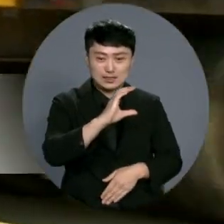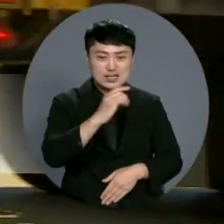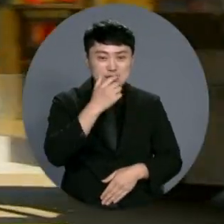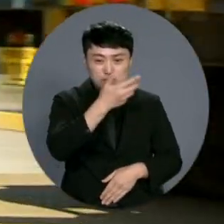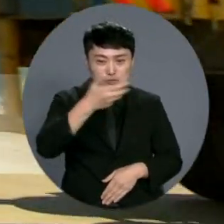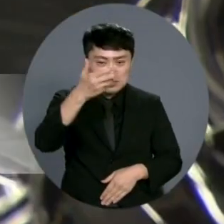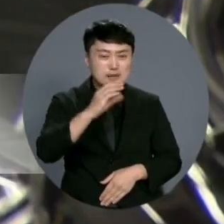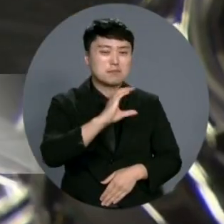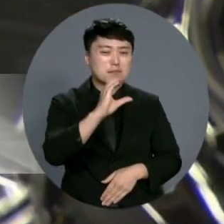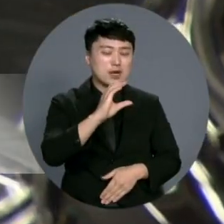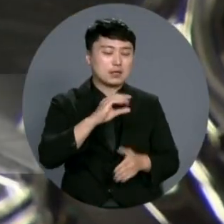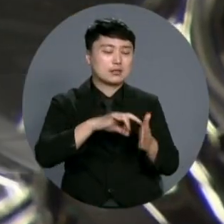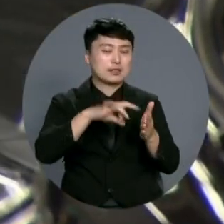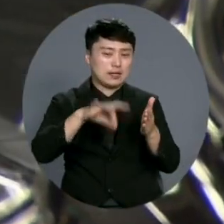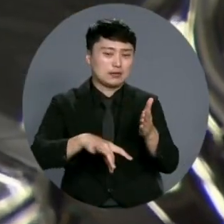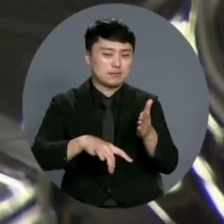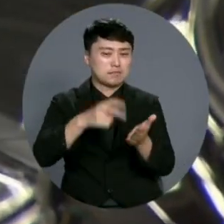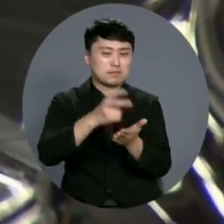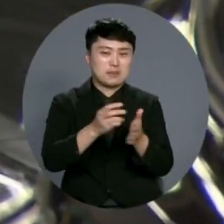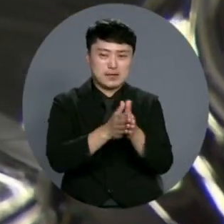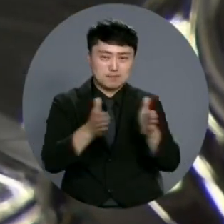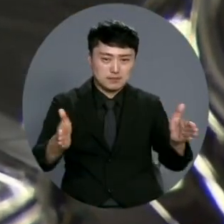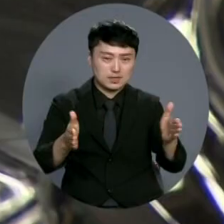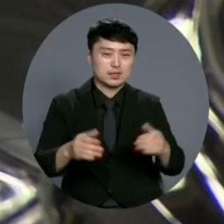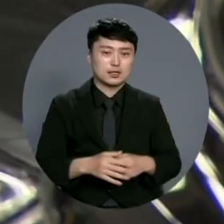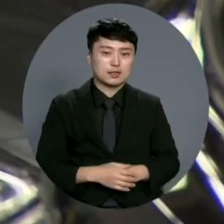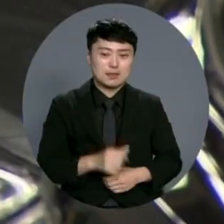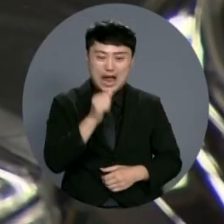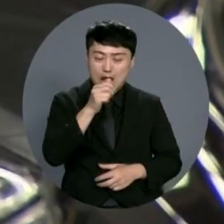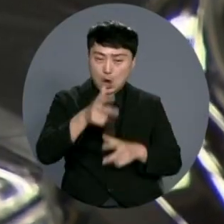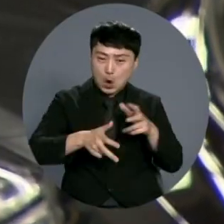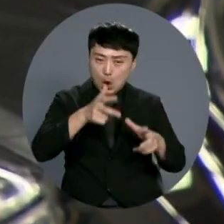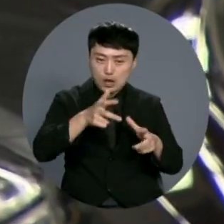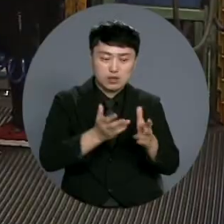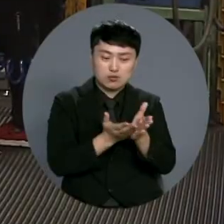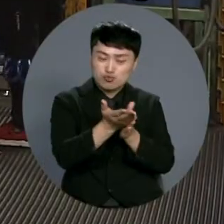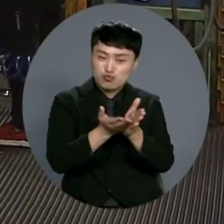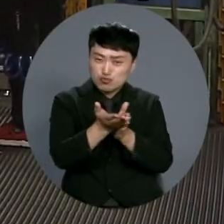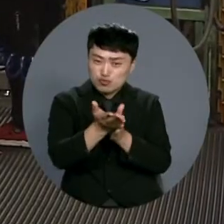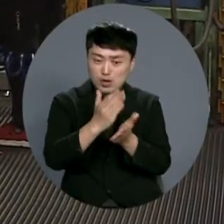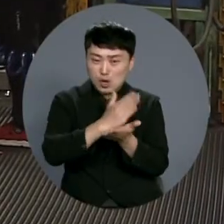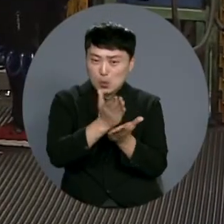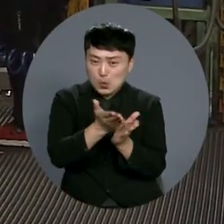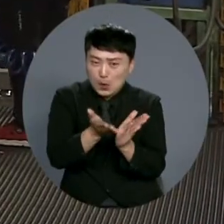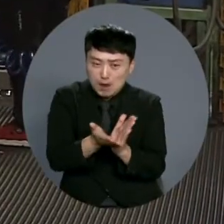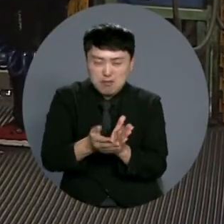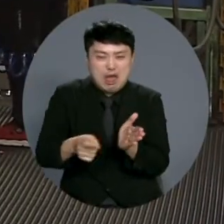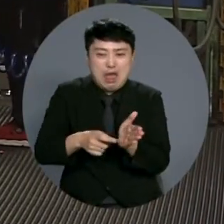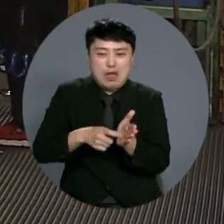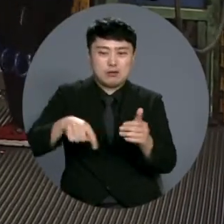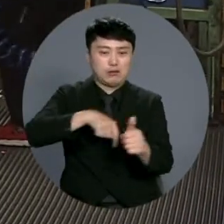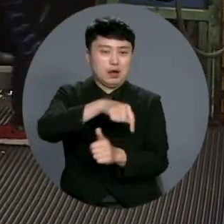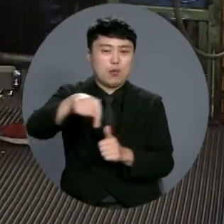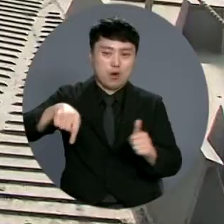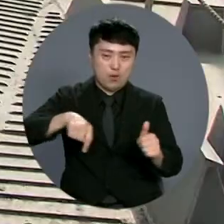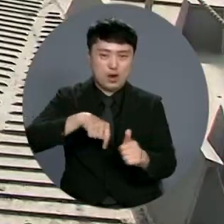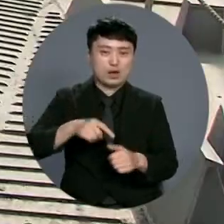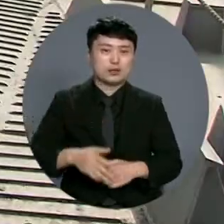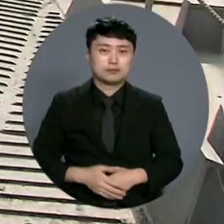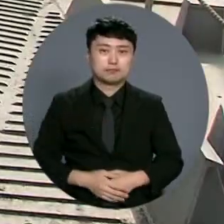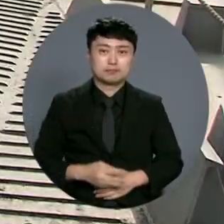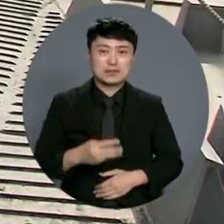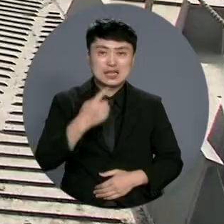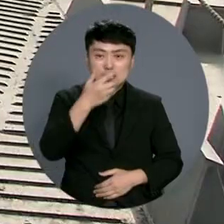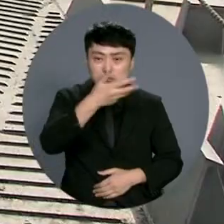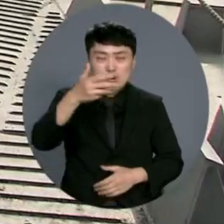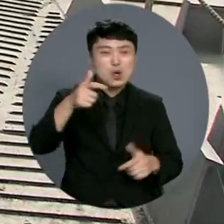국경세를 시범 도입합니다. 탄소 배출량이 많은 철강 등 수출 효자 품목은 발등에 불이 떨어졌습니다. 탄소